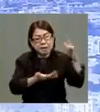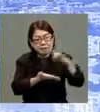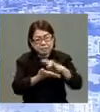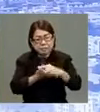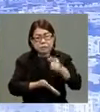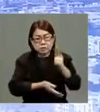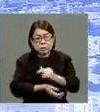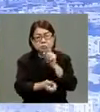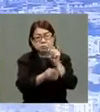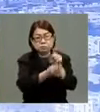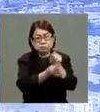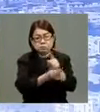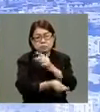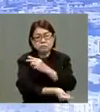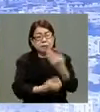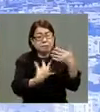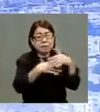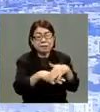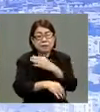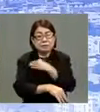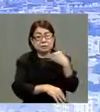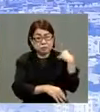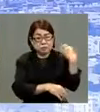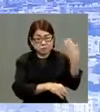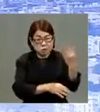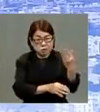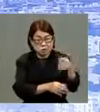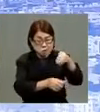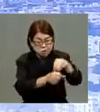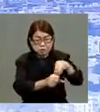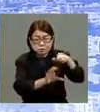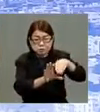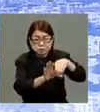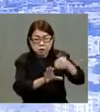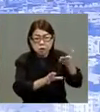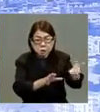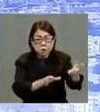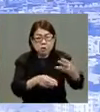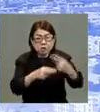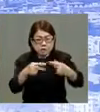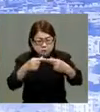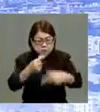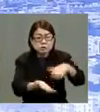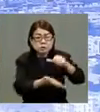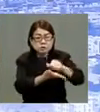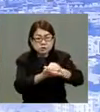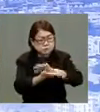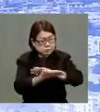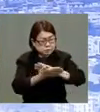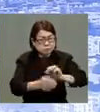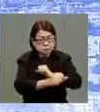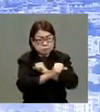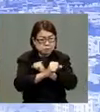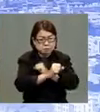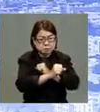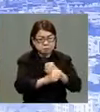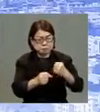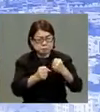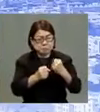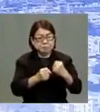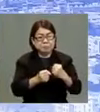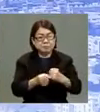ถานทูตนะครับเพื่อให้ลงทะเบียนเอาไว้แล้วก็ดูแลอาการให้อย่างดีนะครับแล้วก็พร้อมเมื่อไหร่ก็ได้กลับมาจะต้องประกอบด้วย3พ